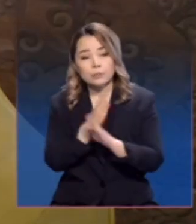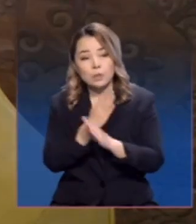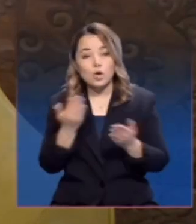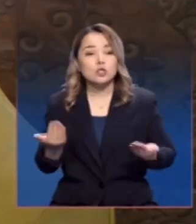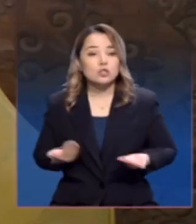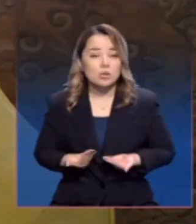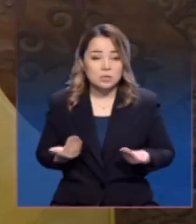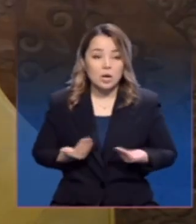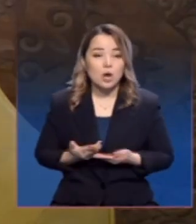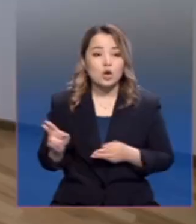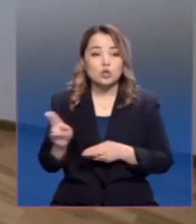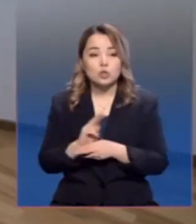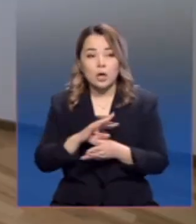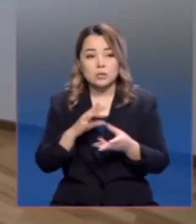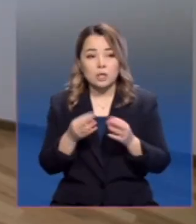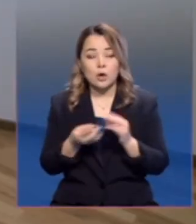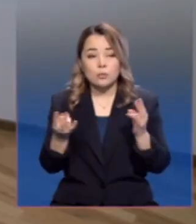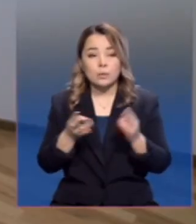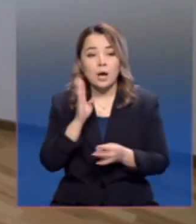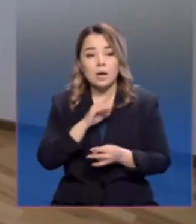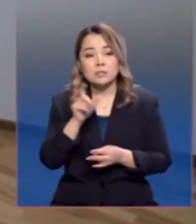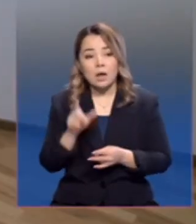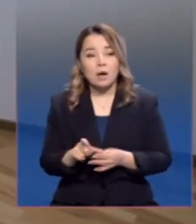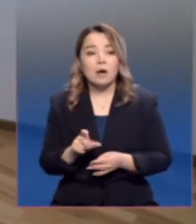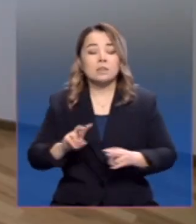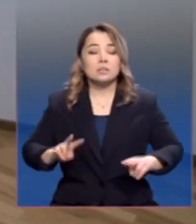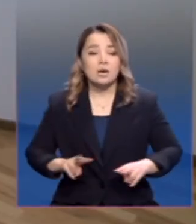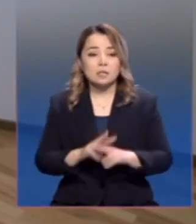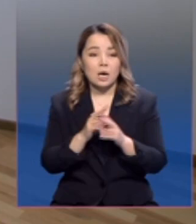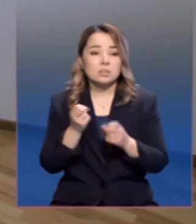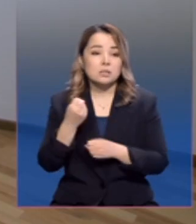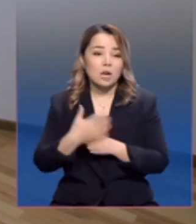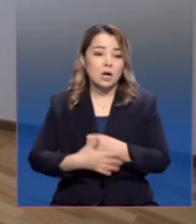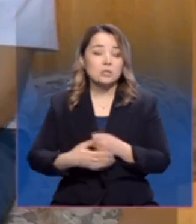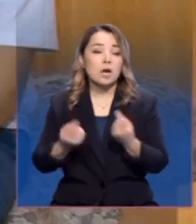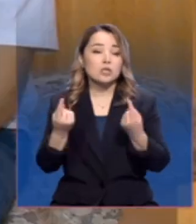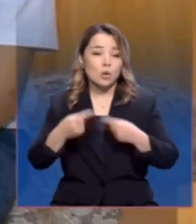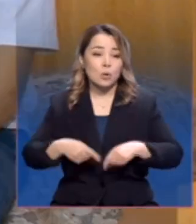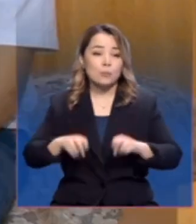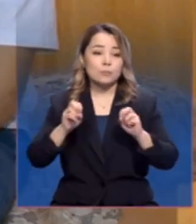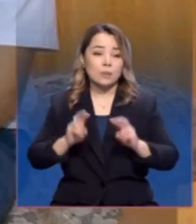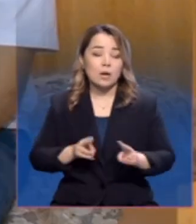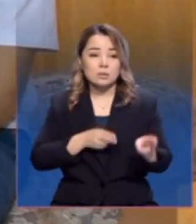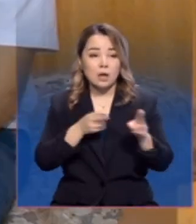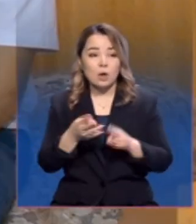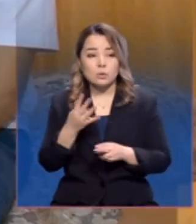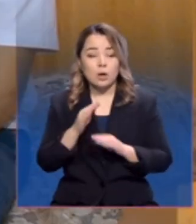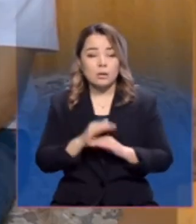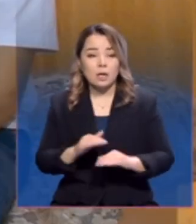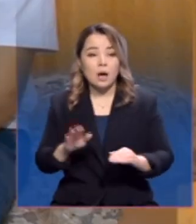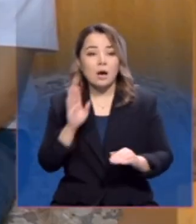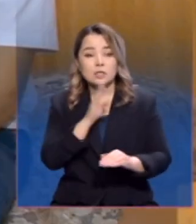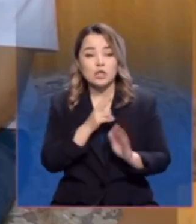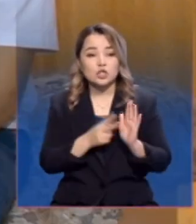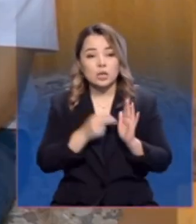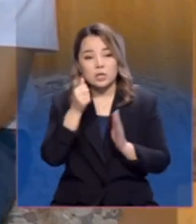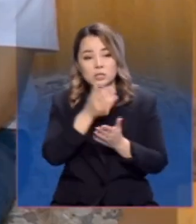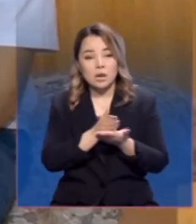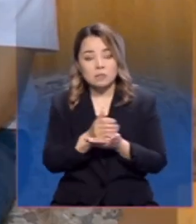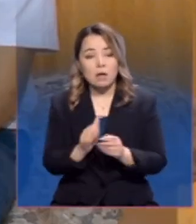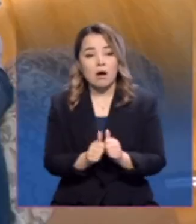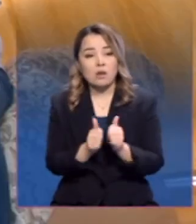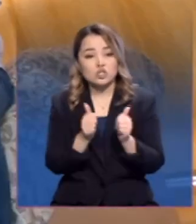тарихиятын түзе. Бұл келіншектің Астанадағы дағдарыс орталығына келгеніне бір ай. Төрт баланың анасы жолдасымен 7 жыл тұрып